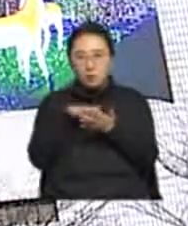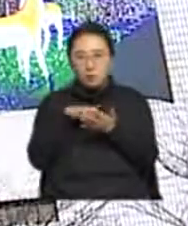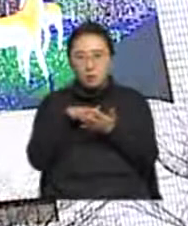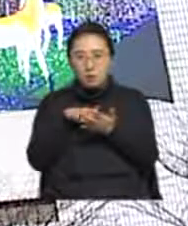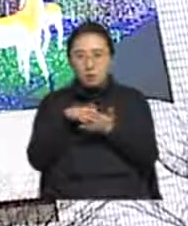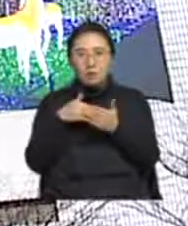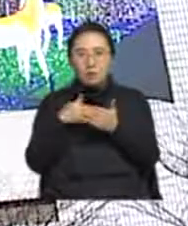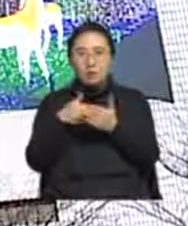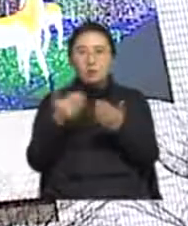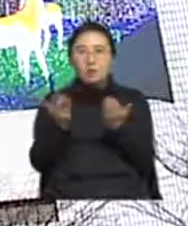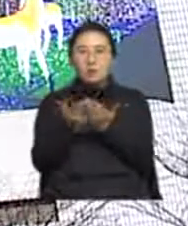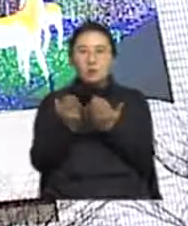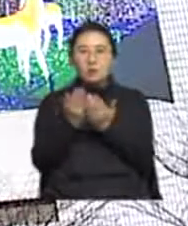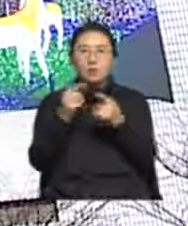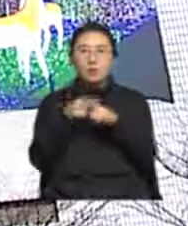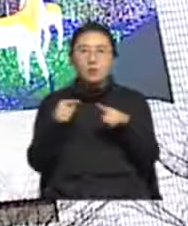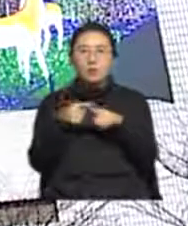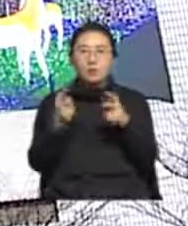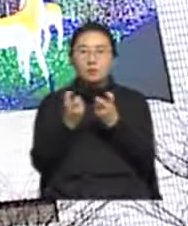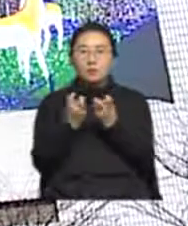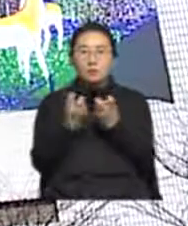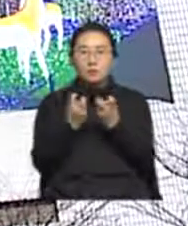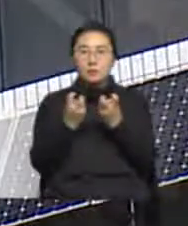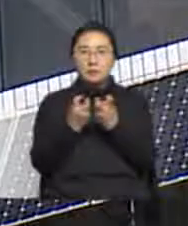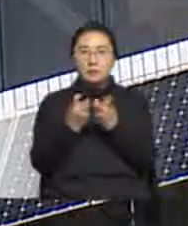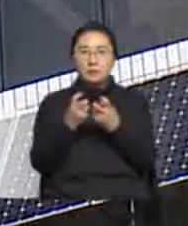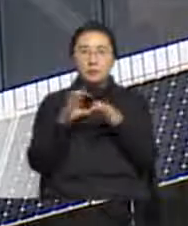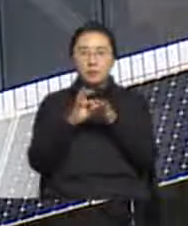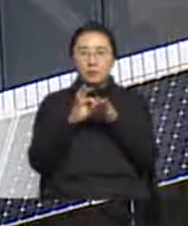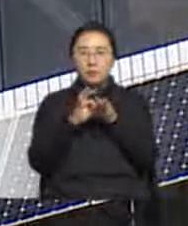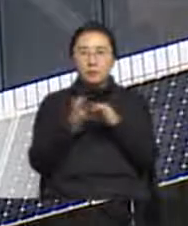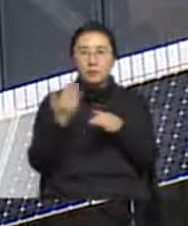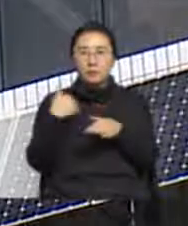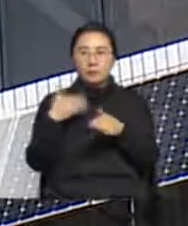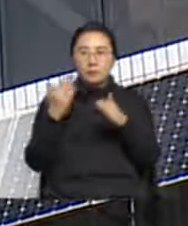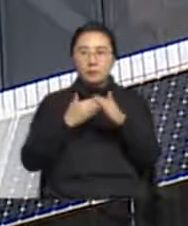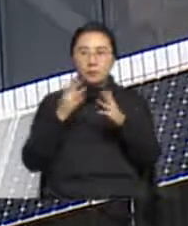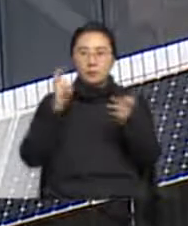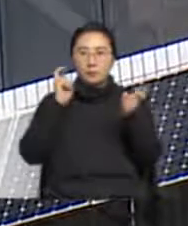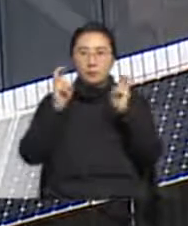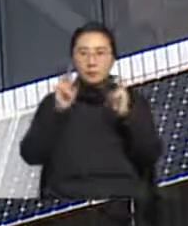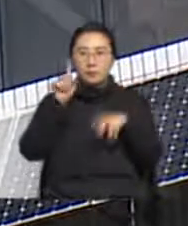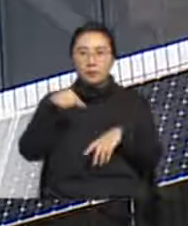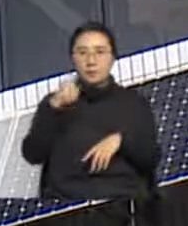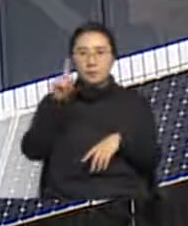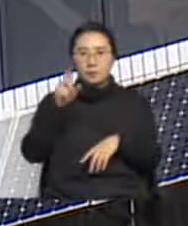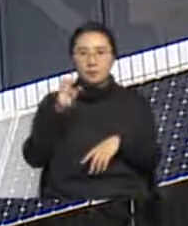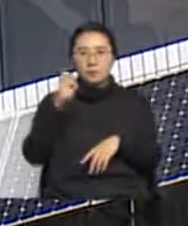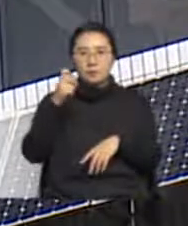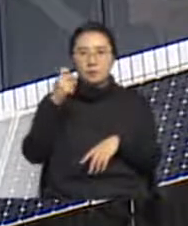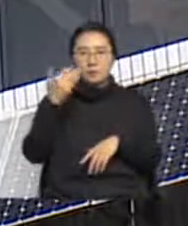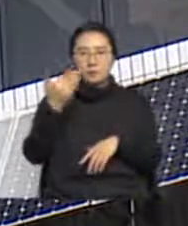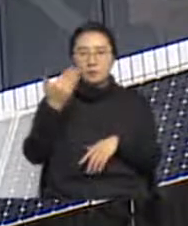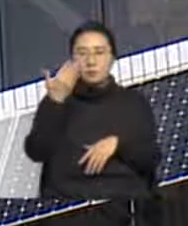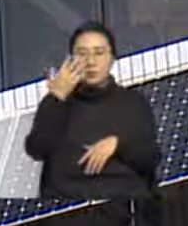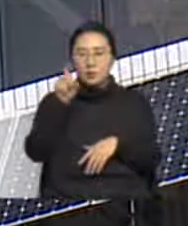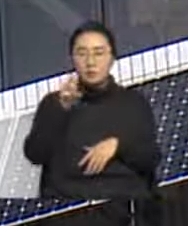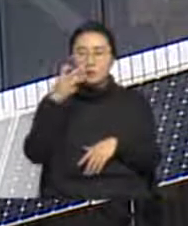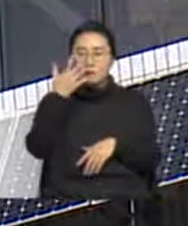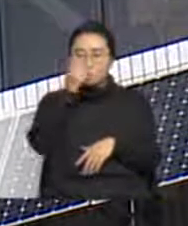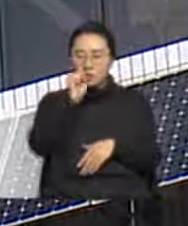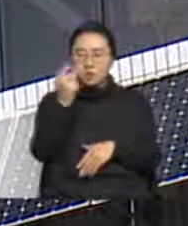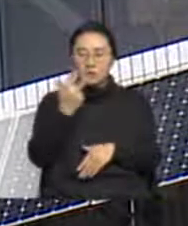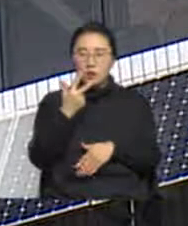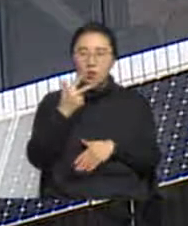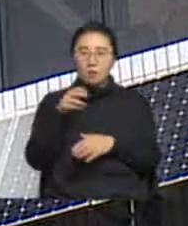절차의 적정성을 심사하는 제도입니다 군은 이를 통해 지난해 04 100일은 9건의 13억 2000만 원